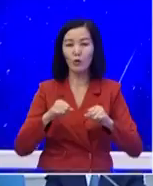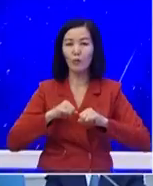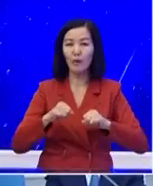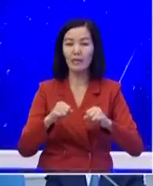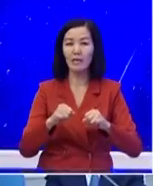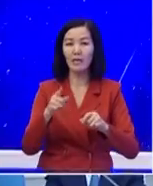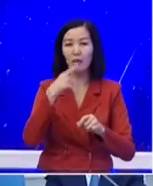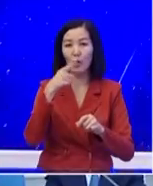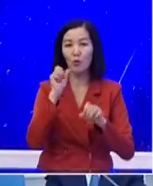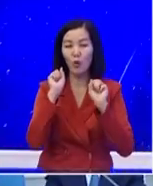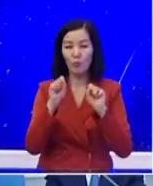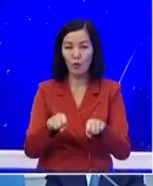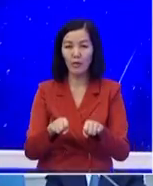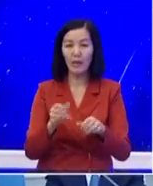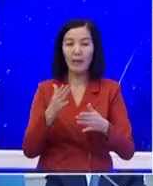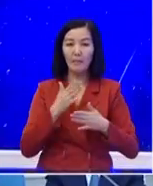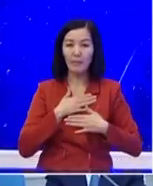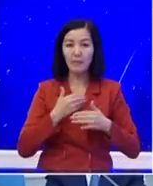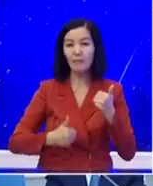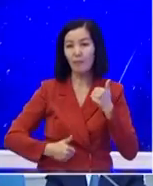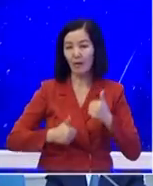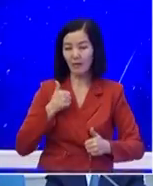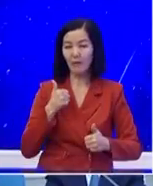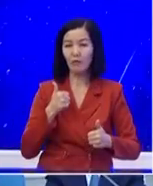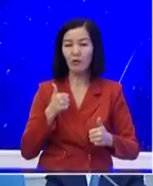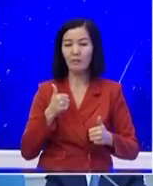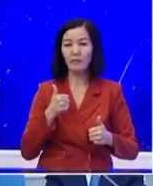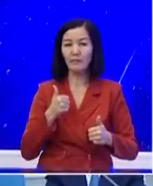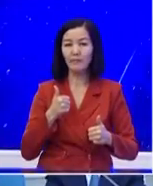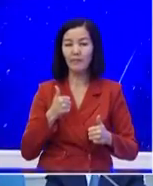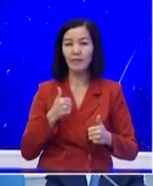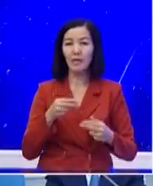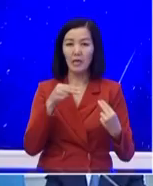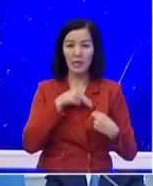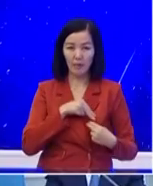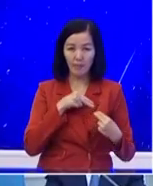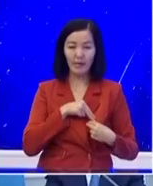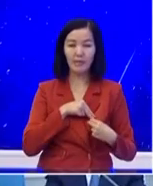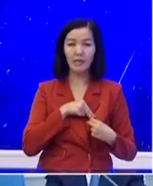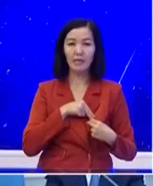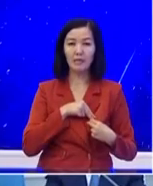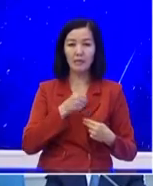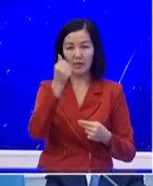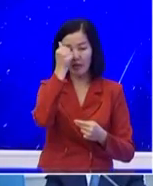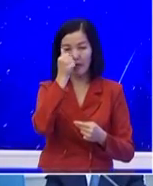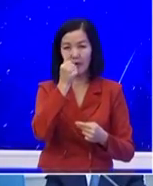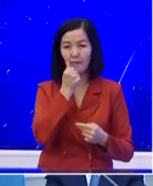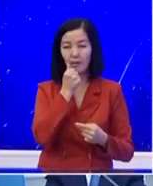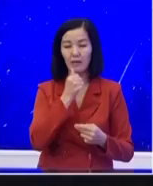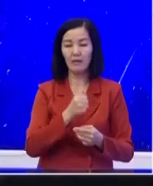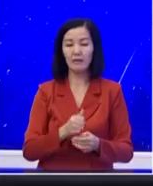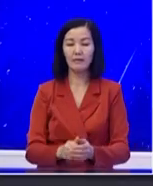болады. Біз өздеріңізді мақтан тұтамыз. Қажырлы еңбектеріңіз үшін ризашылығымды